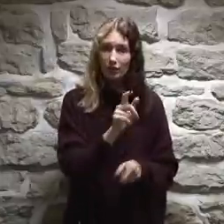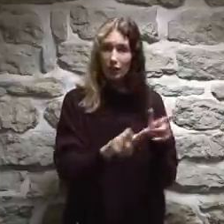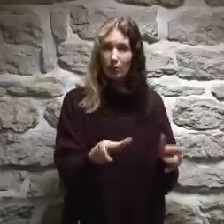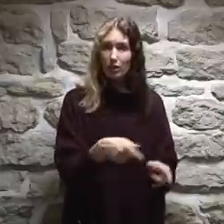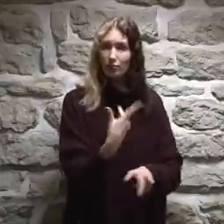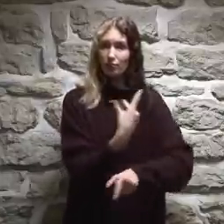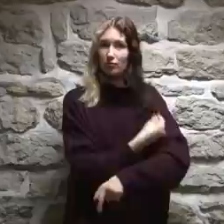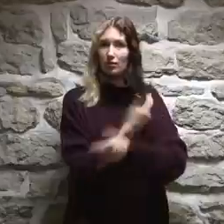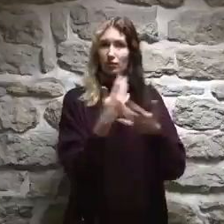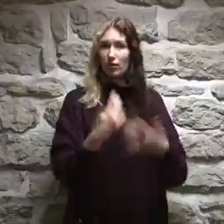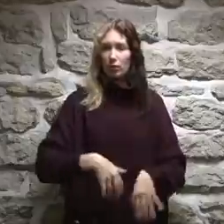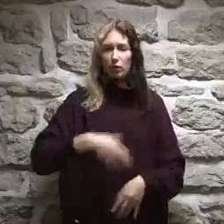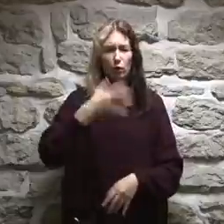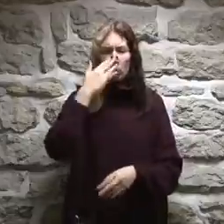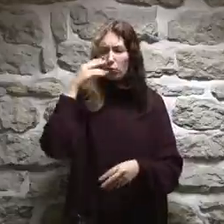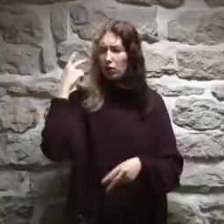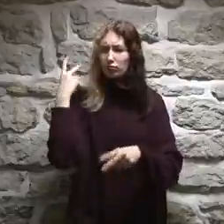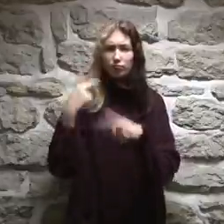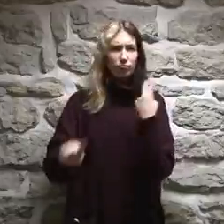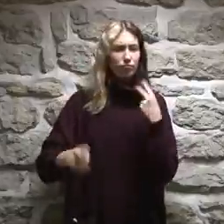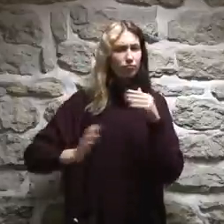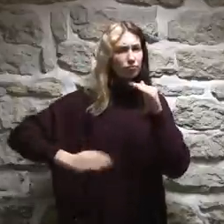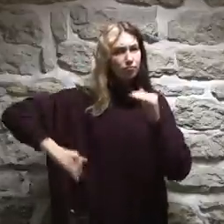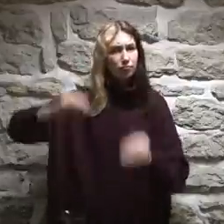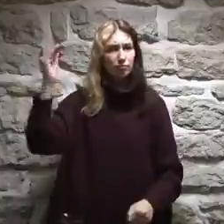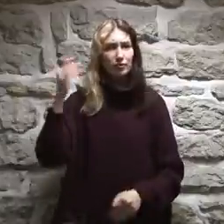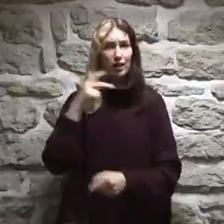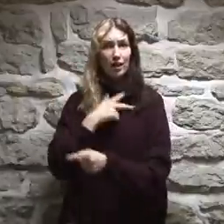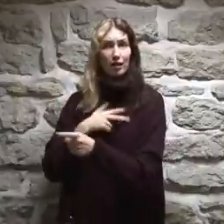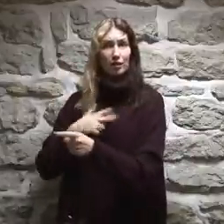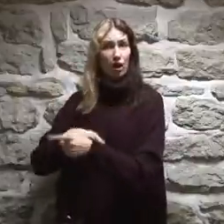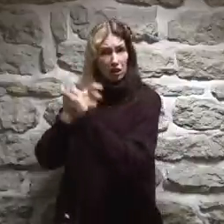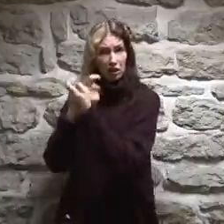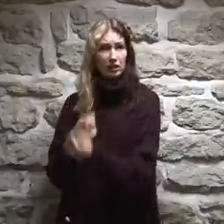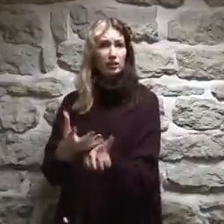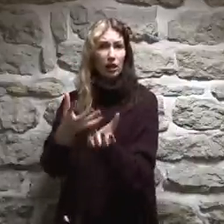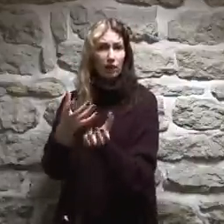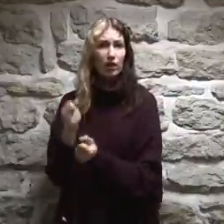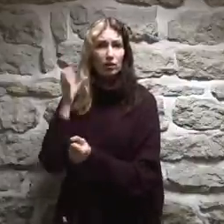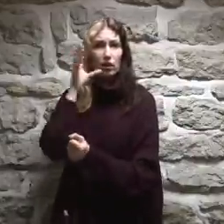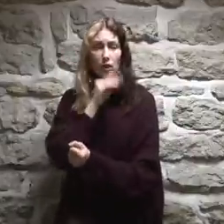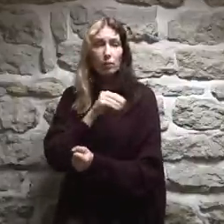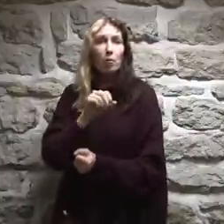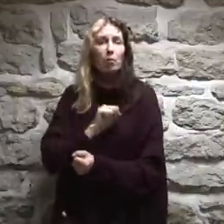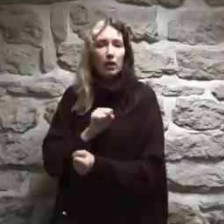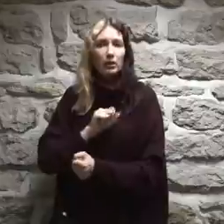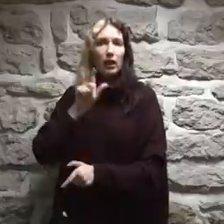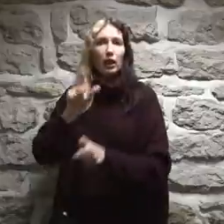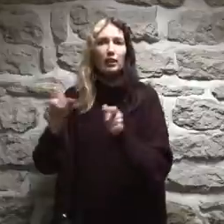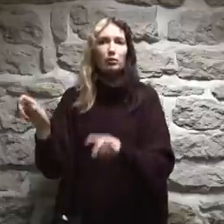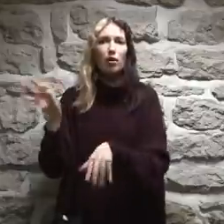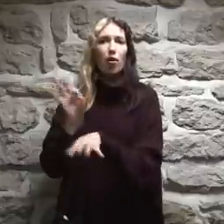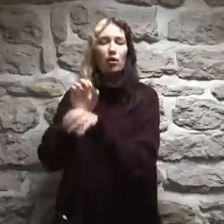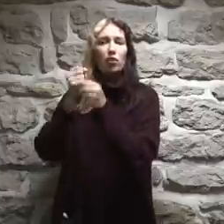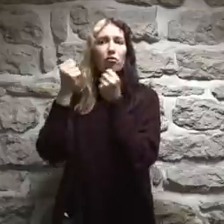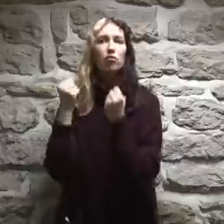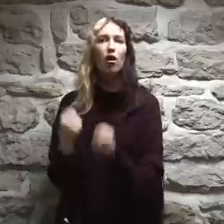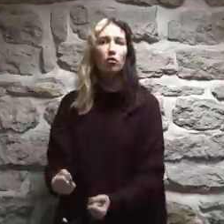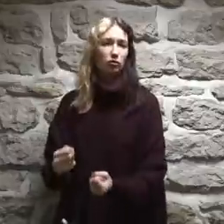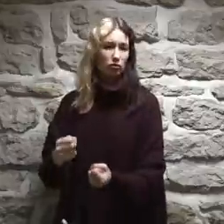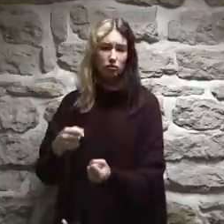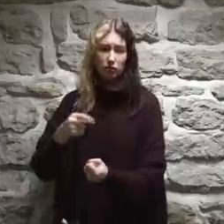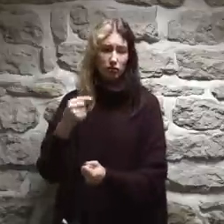on lihtsalt nii erinevad, et Taani saab võtta sellised riske, kuna neil ei jää inimesed nii raskelt haigeks, et nad